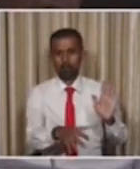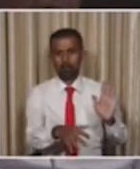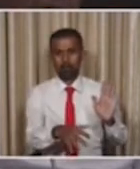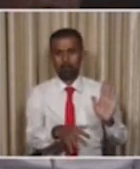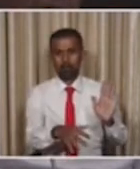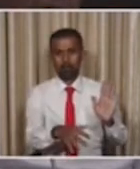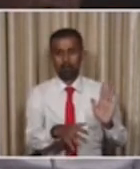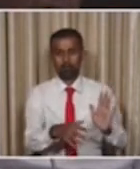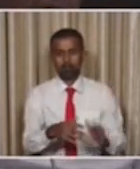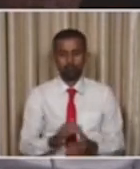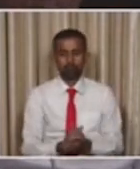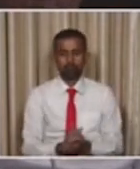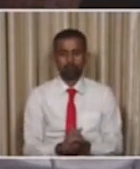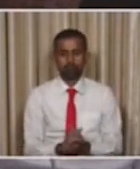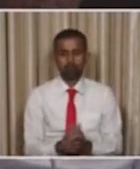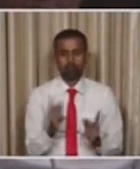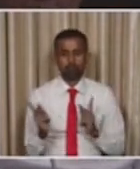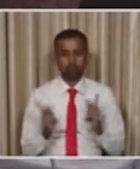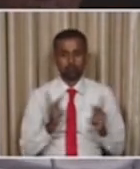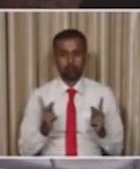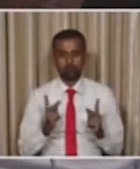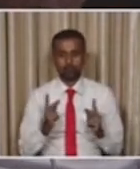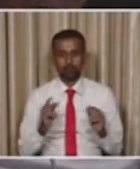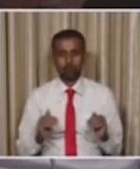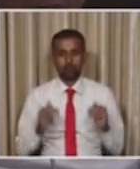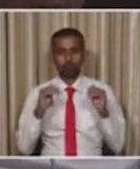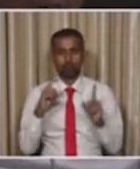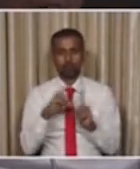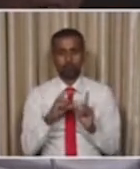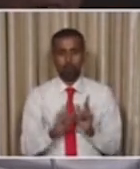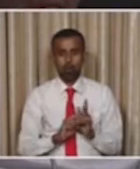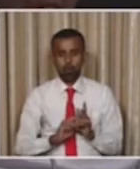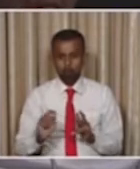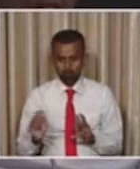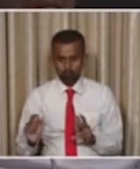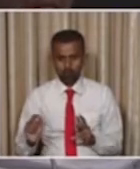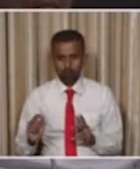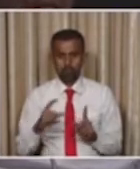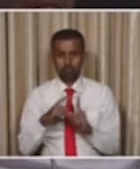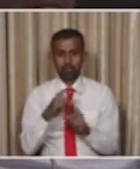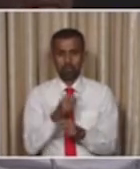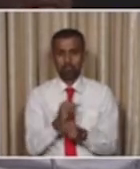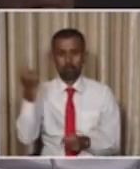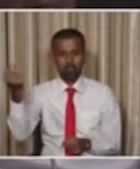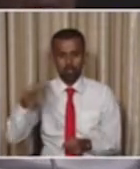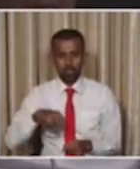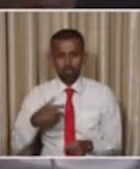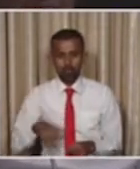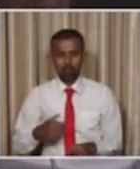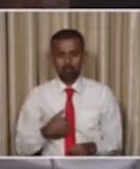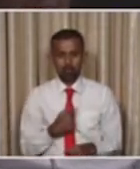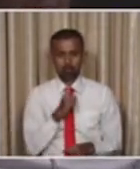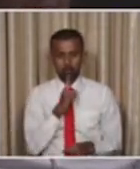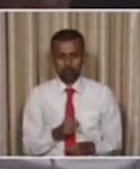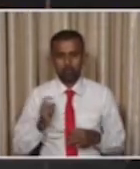එතන පැමිණ සිටි සංචාරක සංවර්ධන දෙපාර්තමේන්තුවේ ඩිරෙක්ටර් ජෙනරල් ඇවිල්ලා මම කියපු